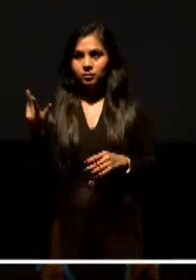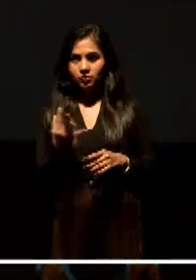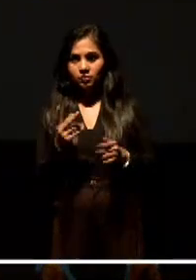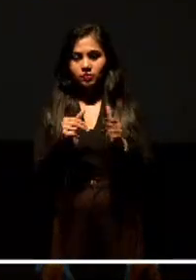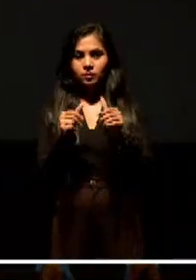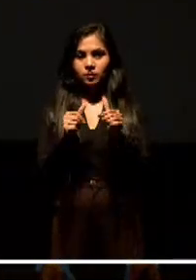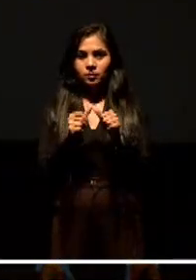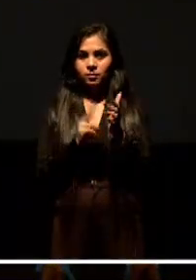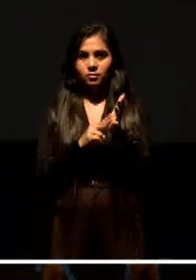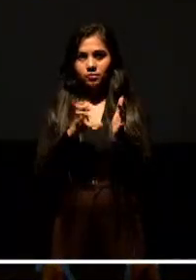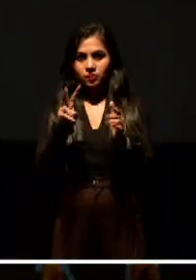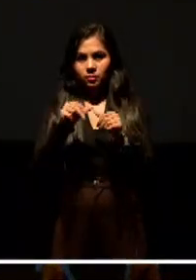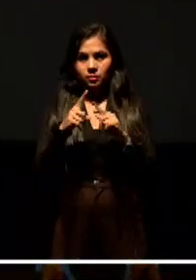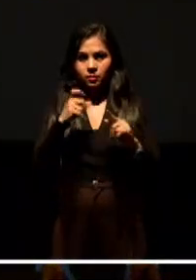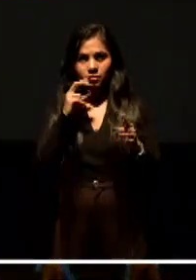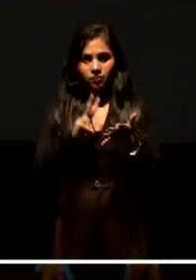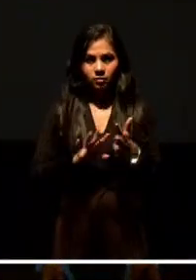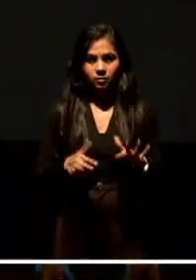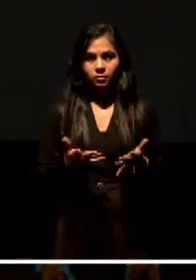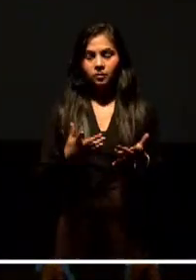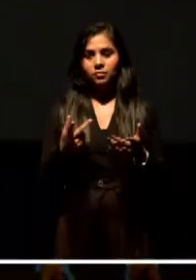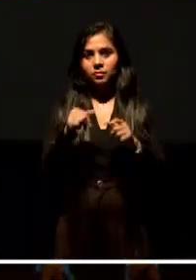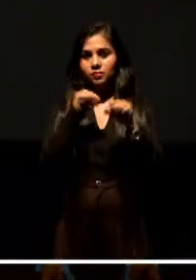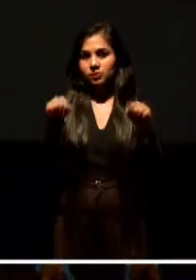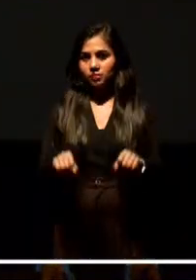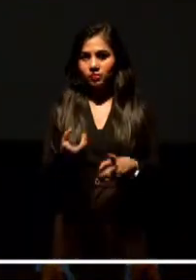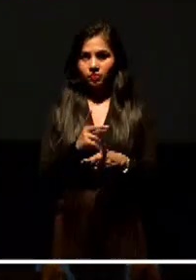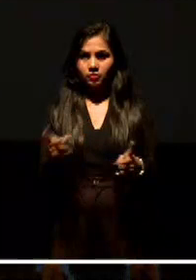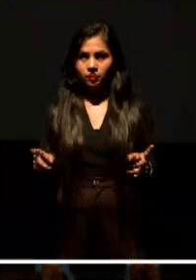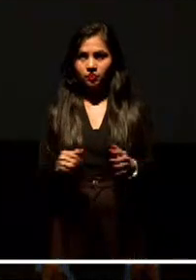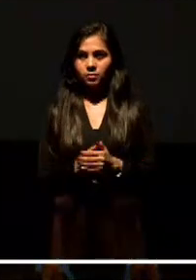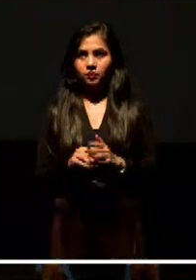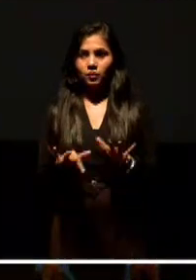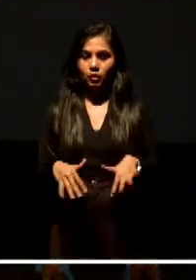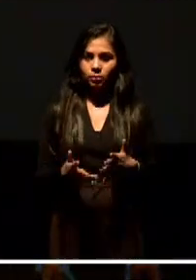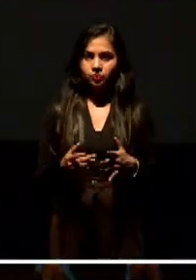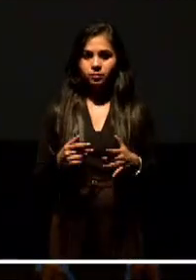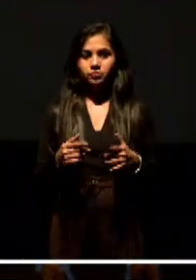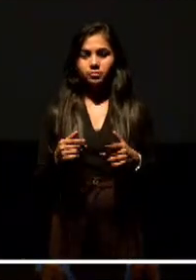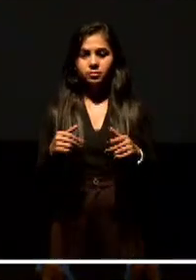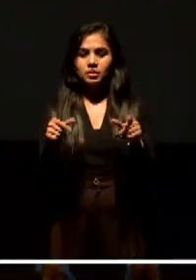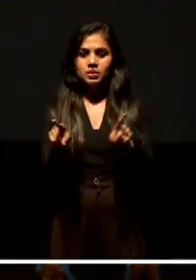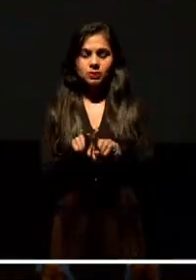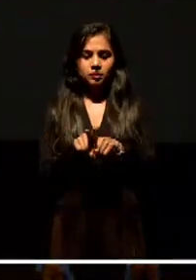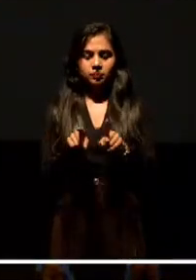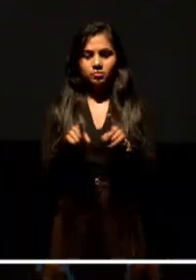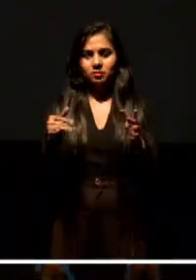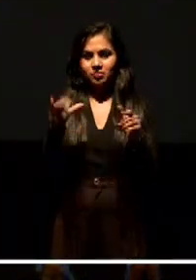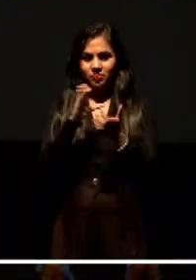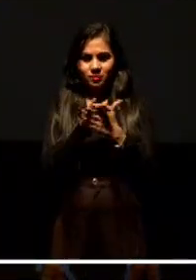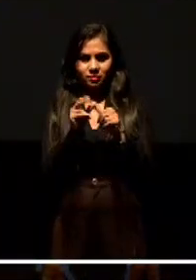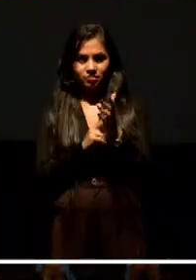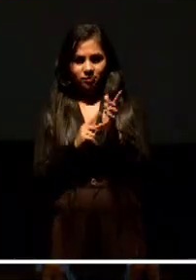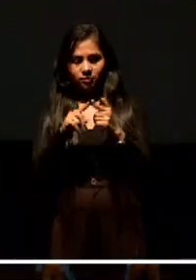के फील्ड में नया सिस्टम हो, उसको सरकार की मदद मिले। और जहाँ तक बने, हमारी जो जेनरिक मार्केटिंग चैनल है, जो लोग क्या करते